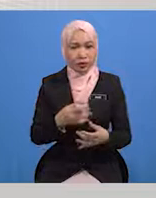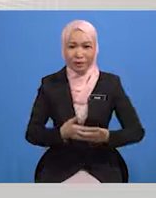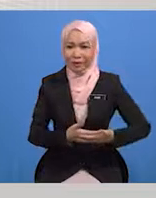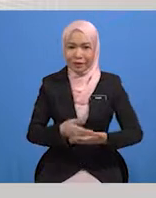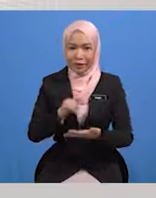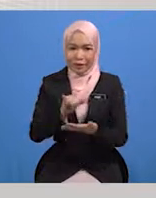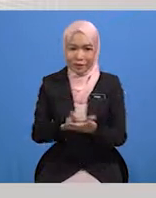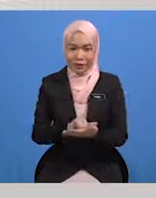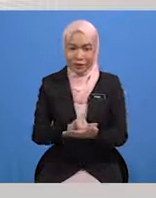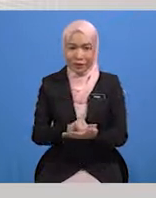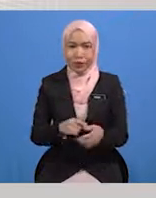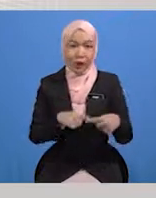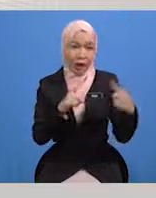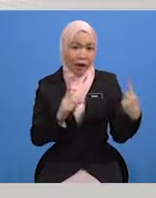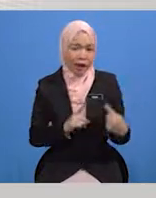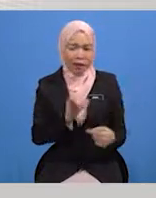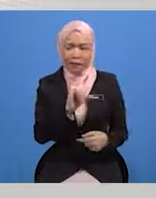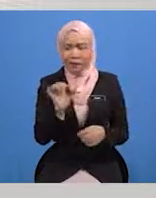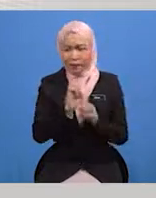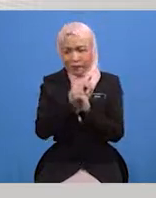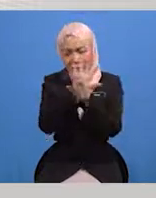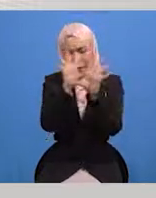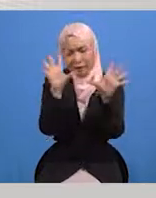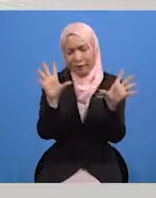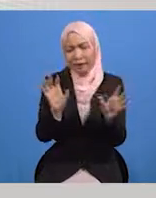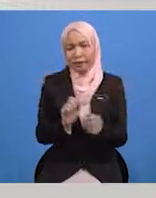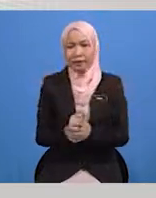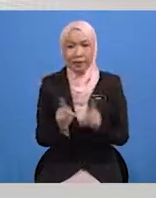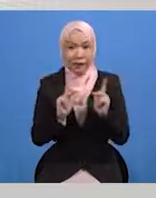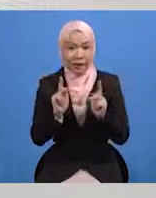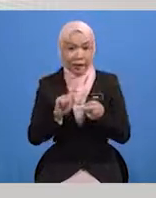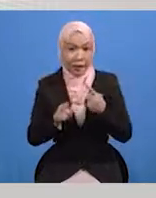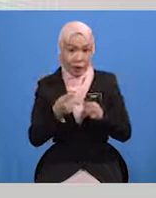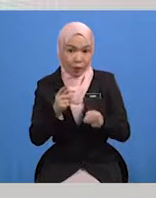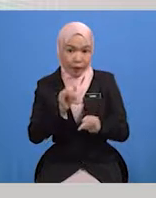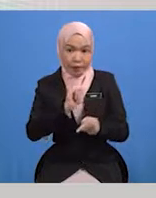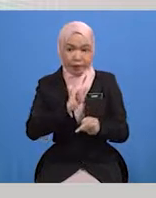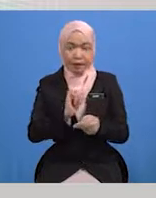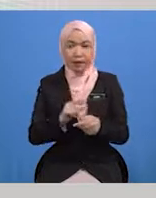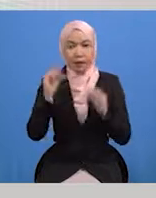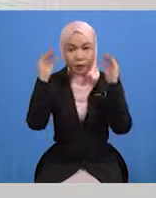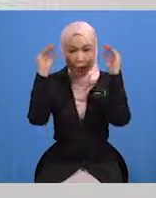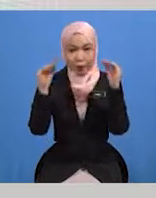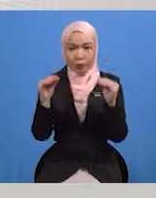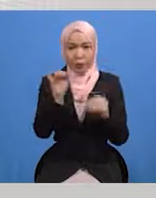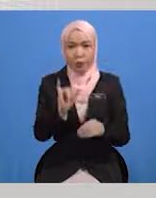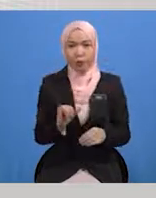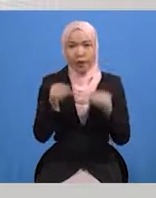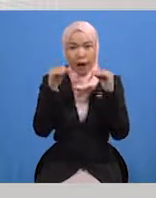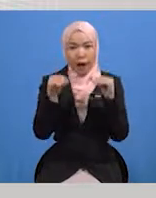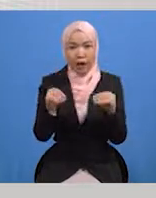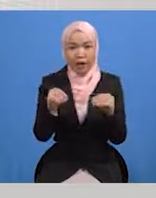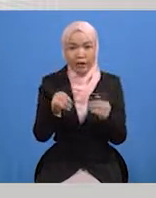Hatinya terang, kata kawan saya, guru yang mengajarnya mengaji.